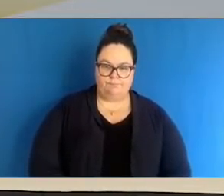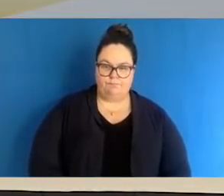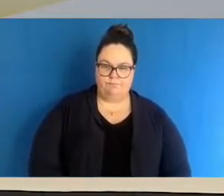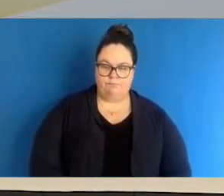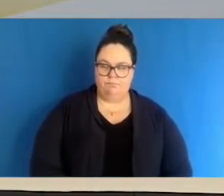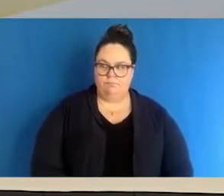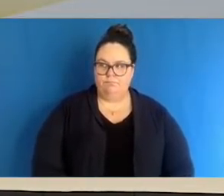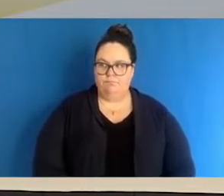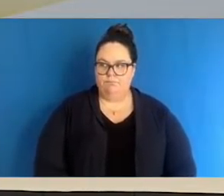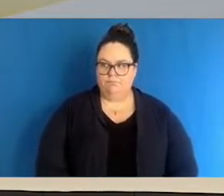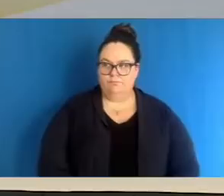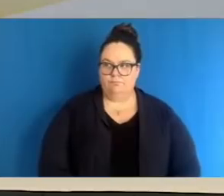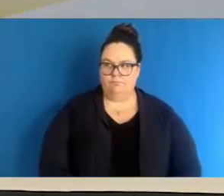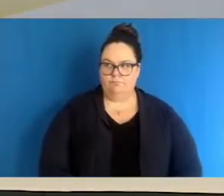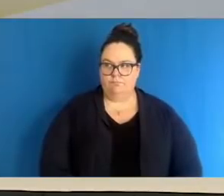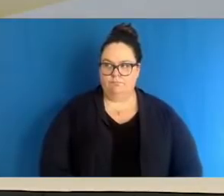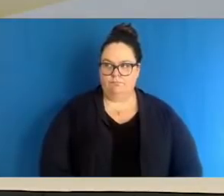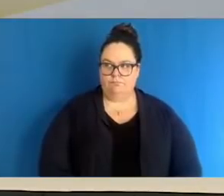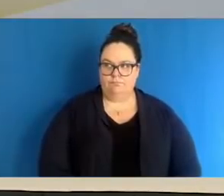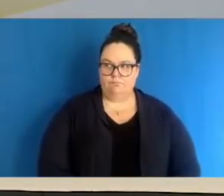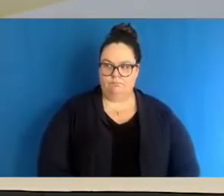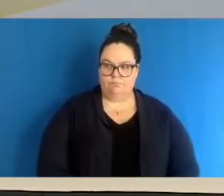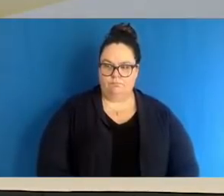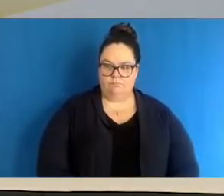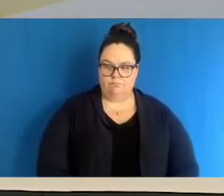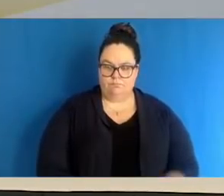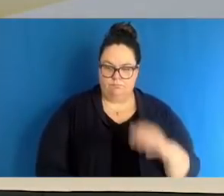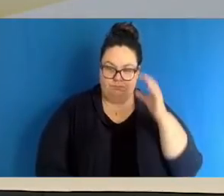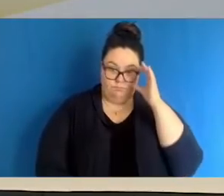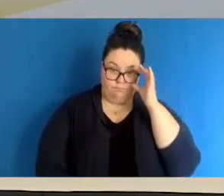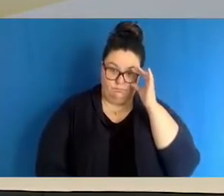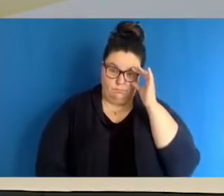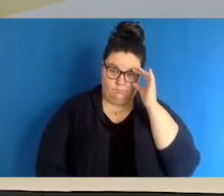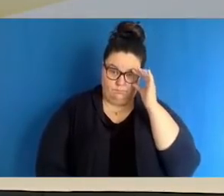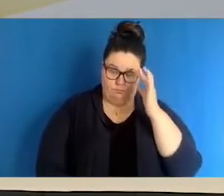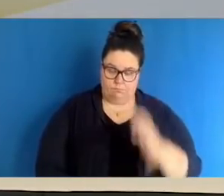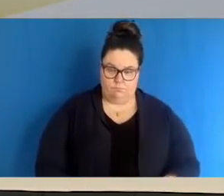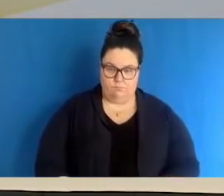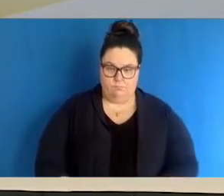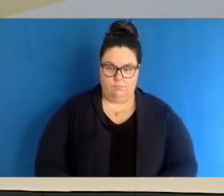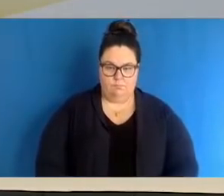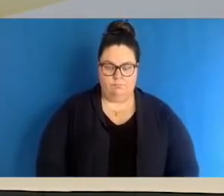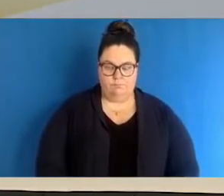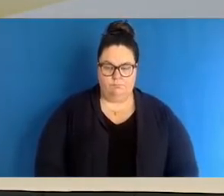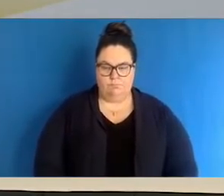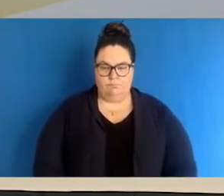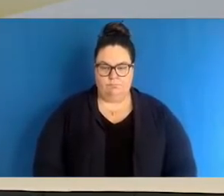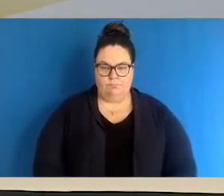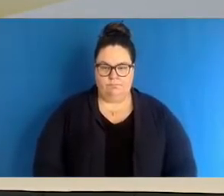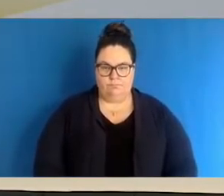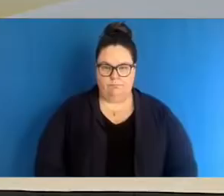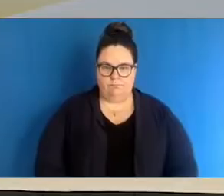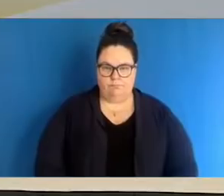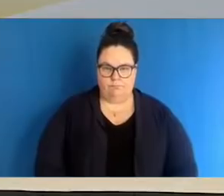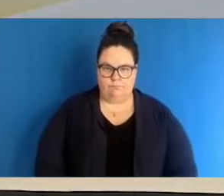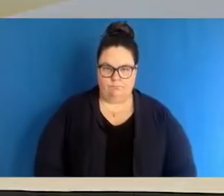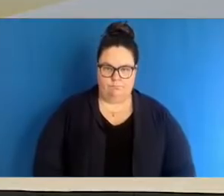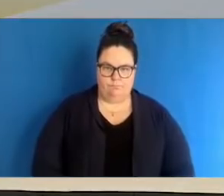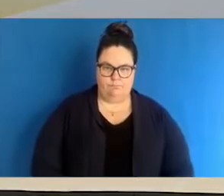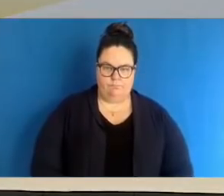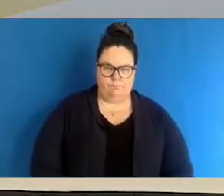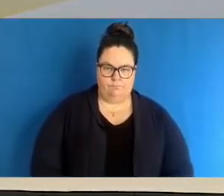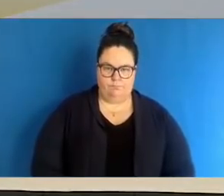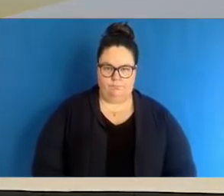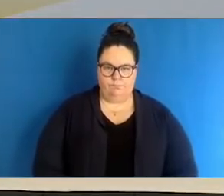à persévérer? Non, la vaccination ne sera pas obligatoire pour le personnel dans les écoles de